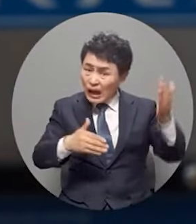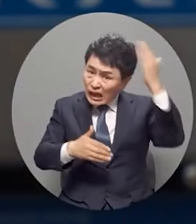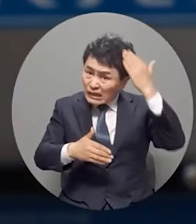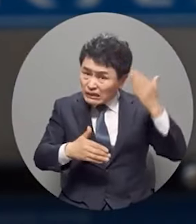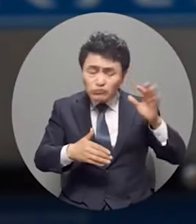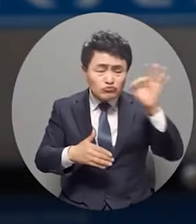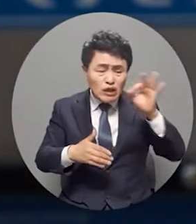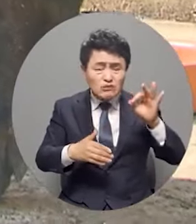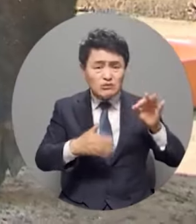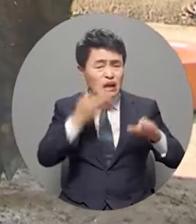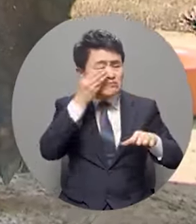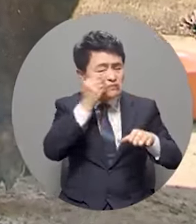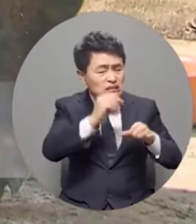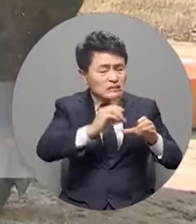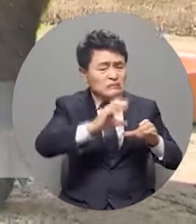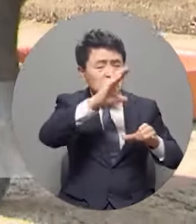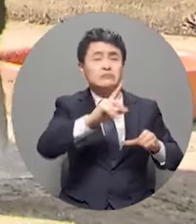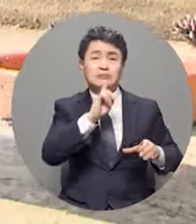수 있습니다.